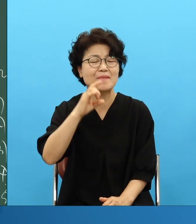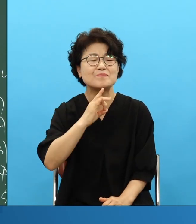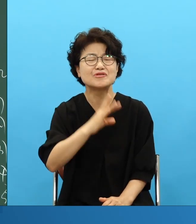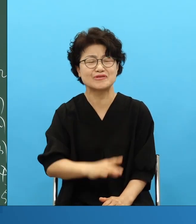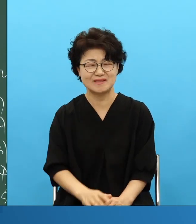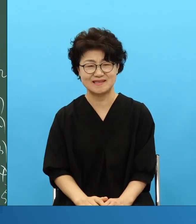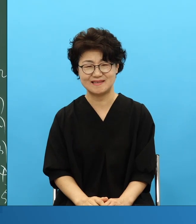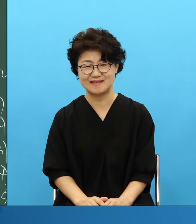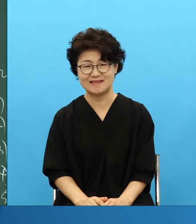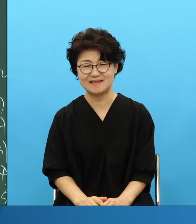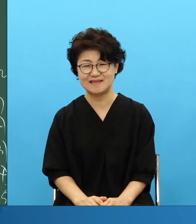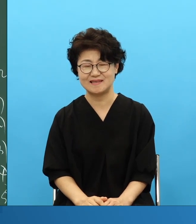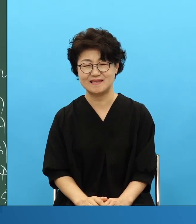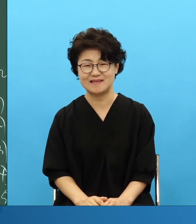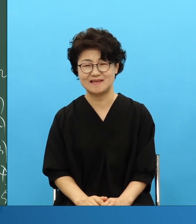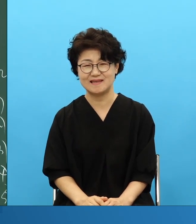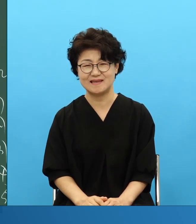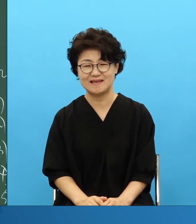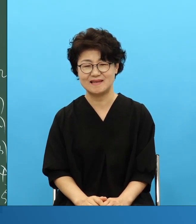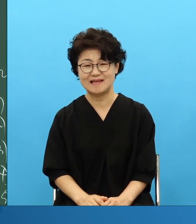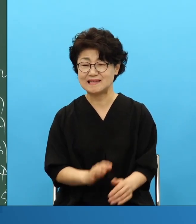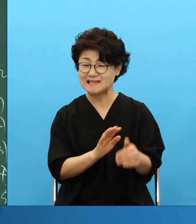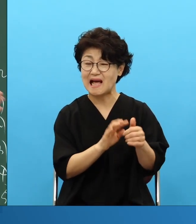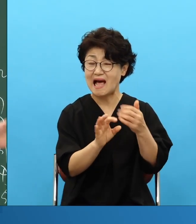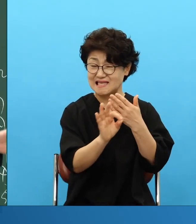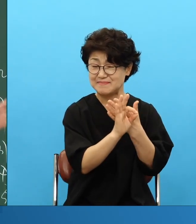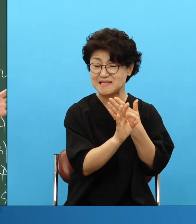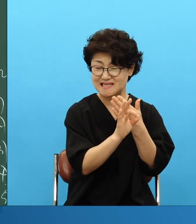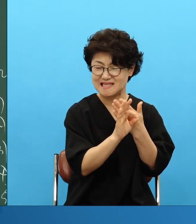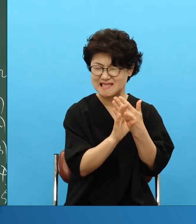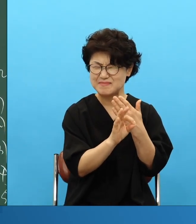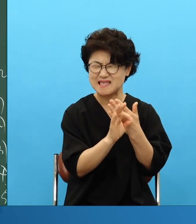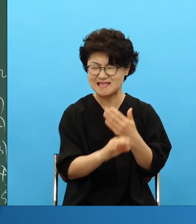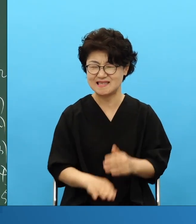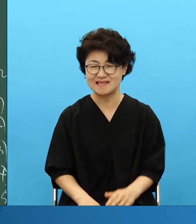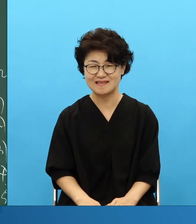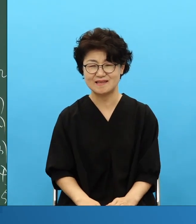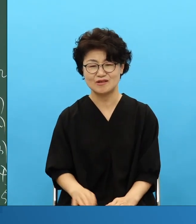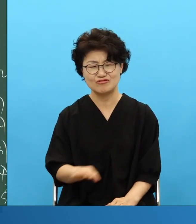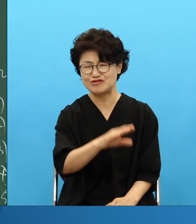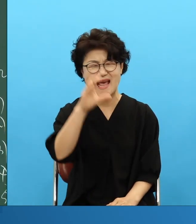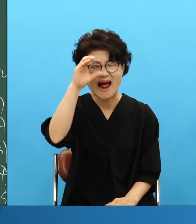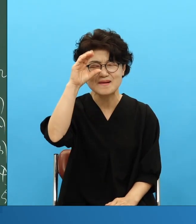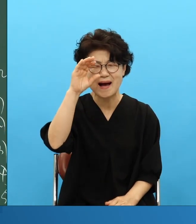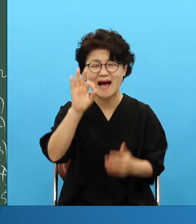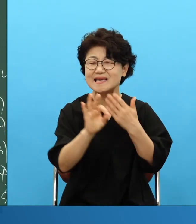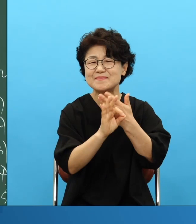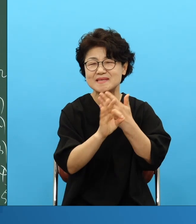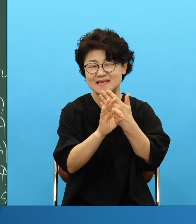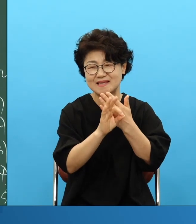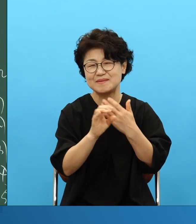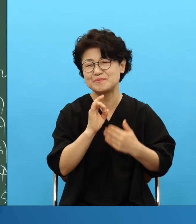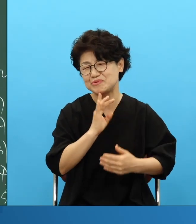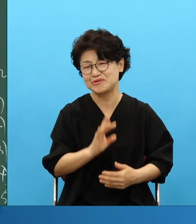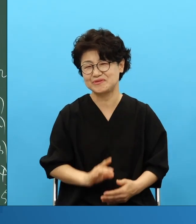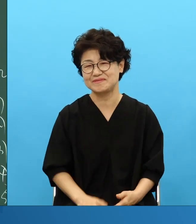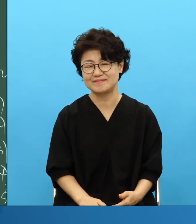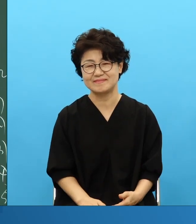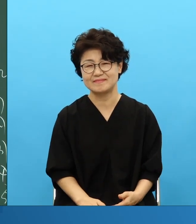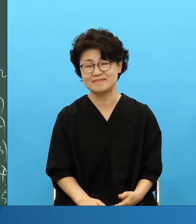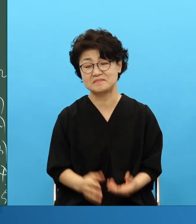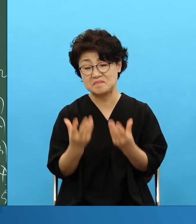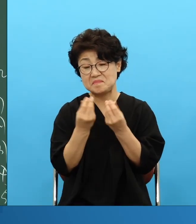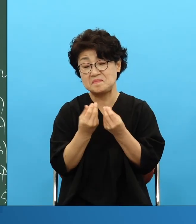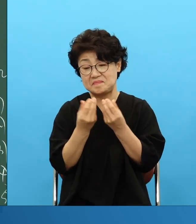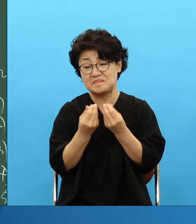right? 나는 윤지를 맡고 자기는 고동 맡고 뭐 다 이렇게 맡은 게 있잖아요. 오늘 파타임 전도사 아닙니까? 이라는 거로 그렇죠. And I'm saying I'm in